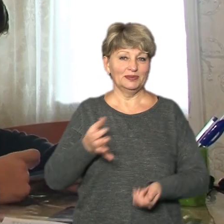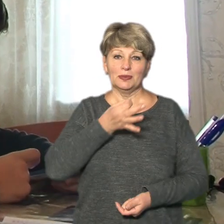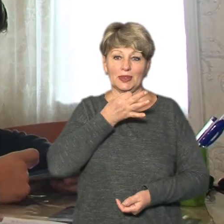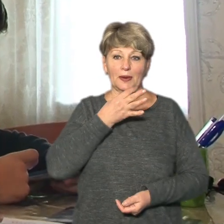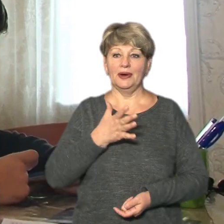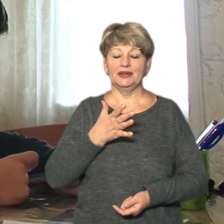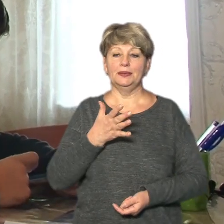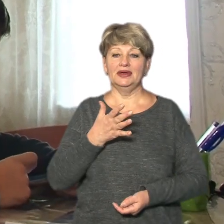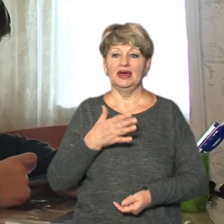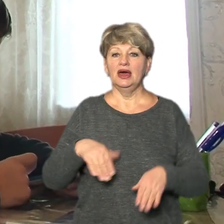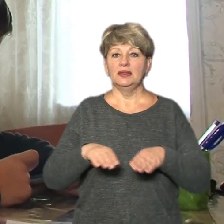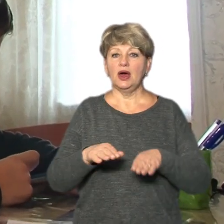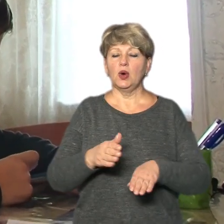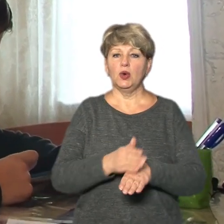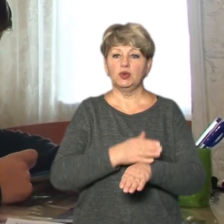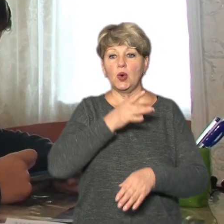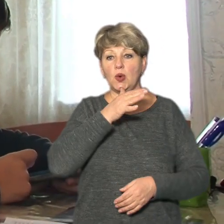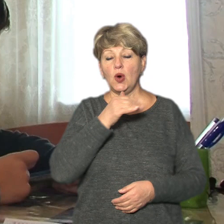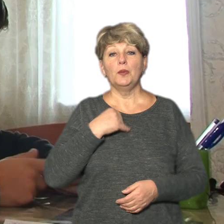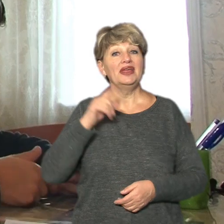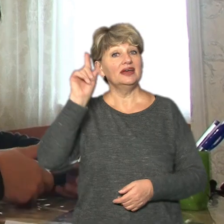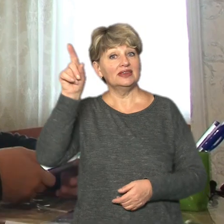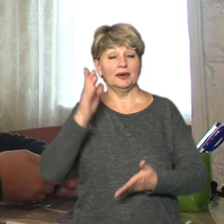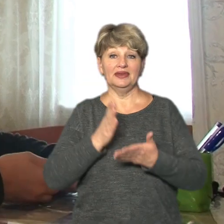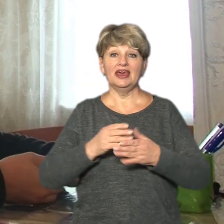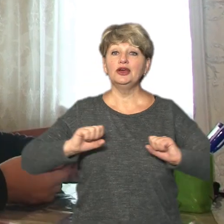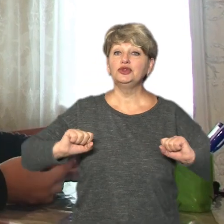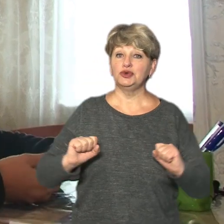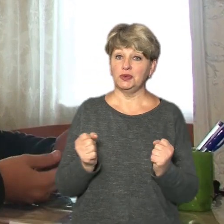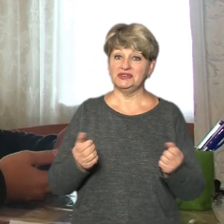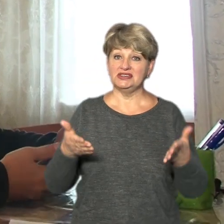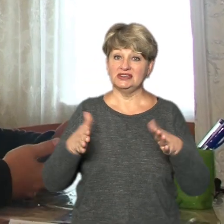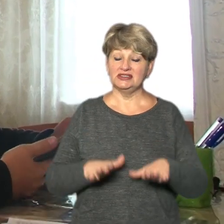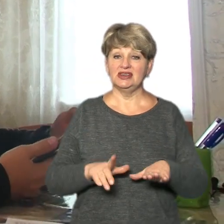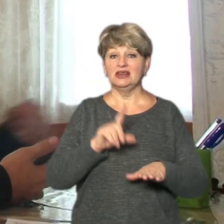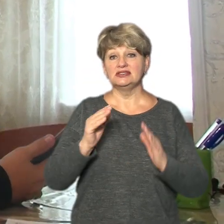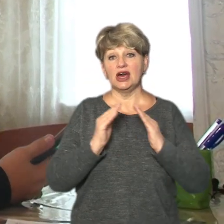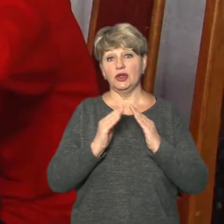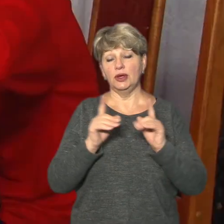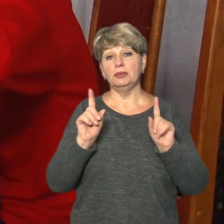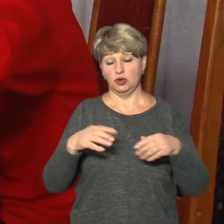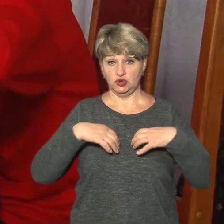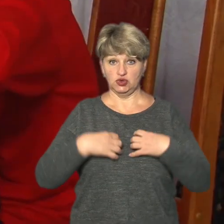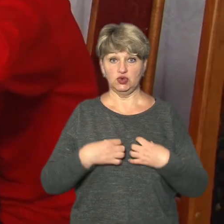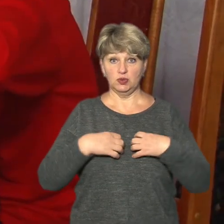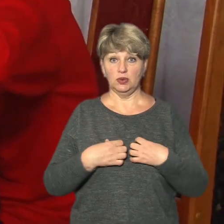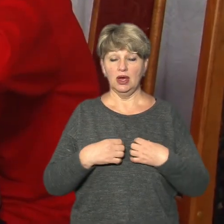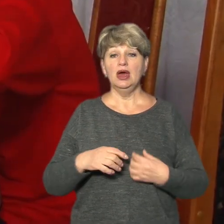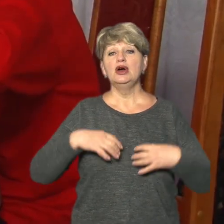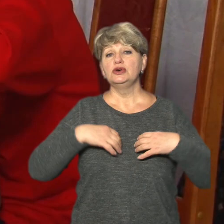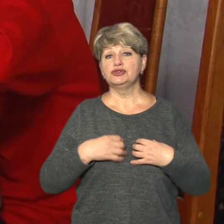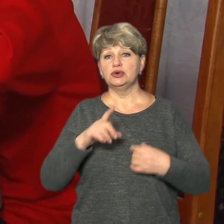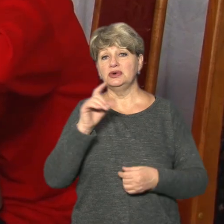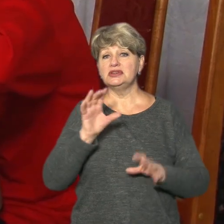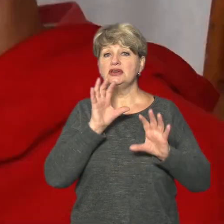такий довгий час мен там є Друзі залишилися за домом теж дуже сумую сумує за друзями і